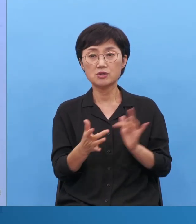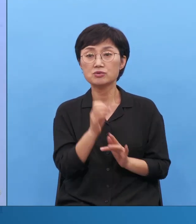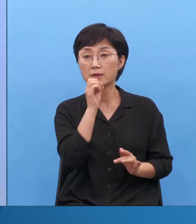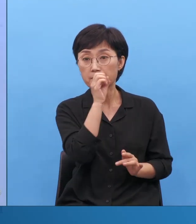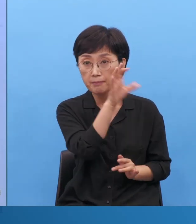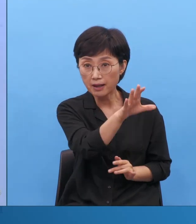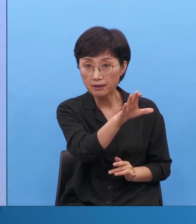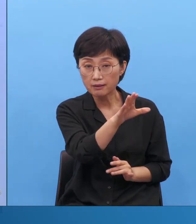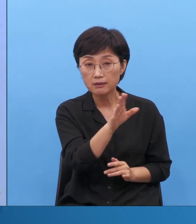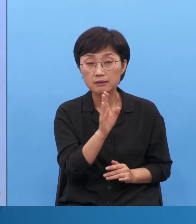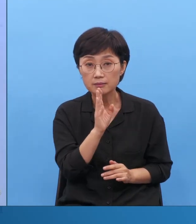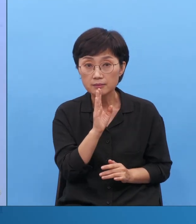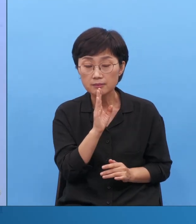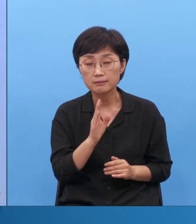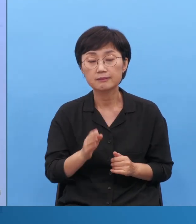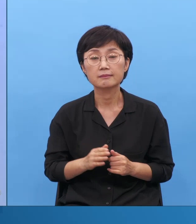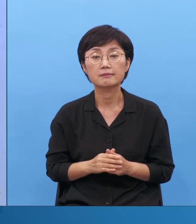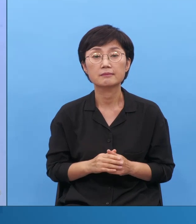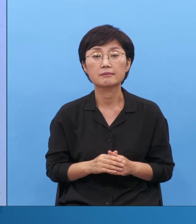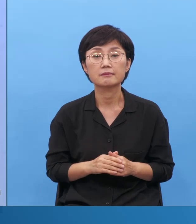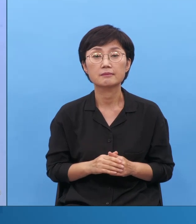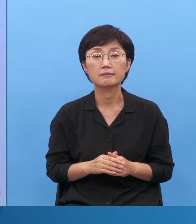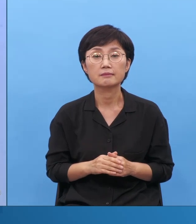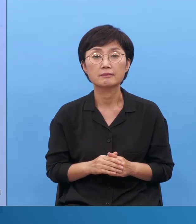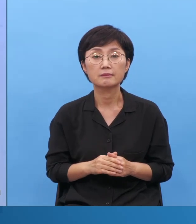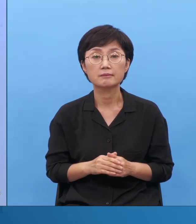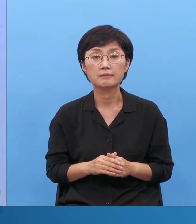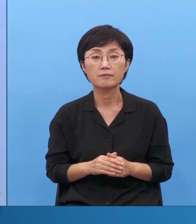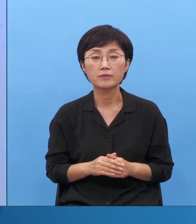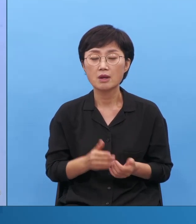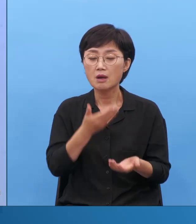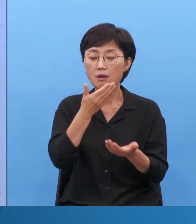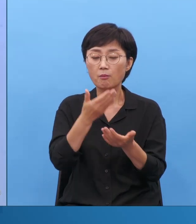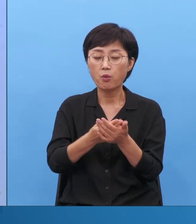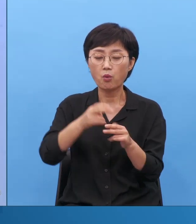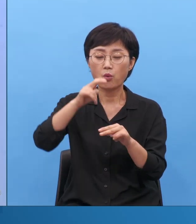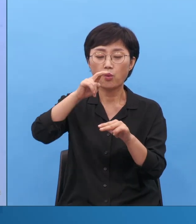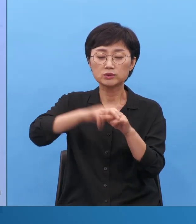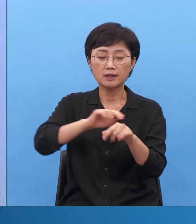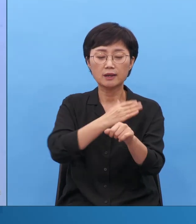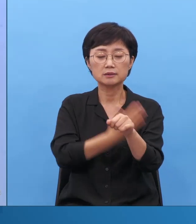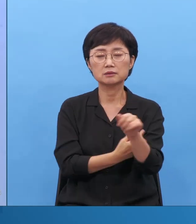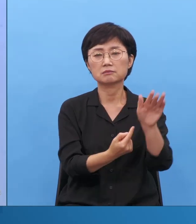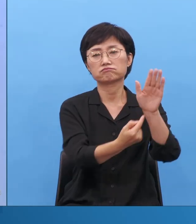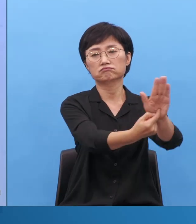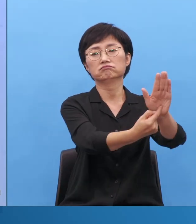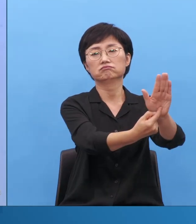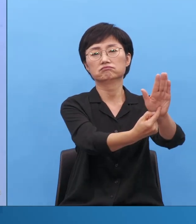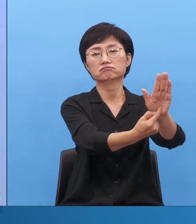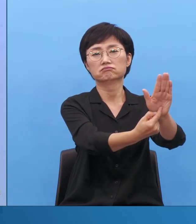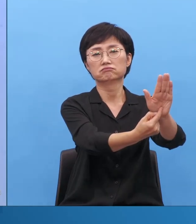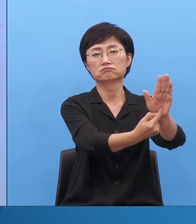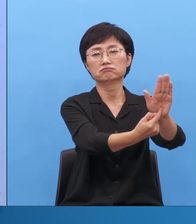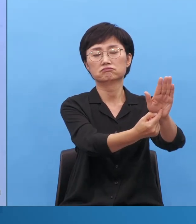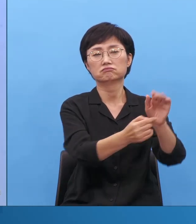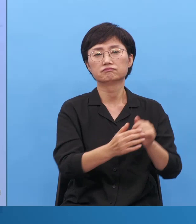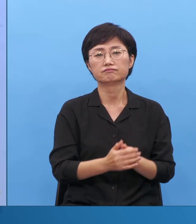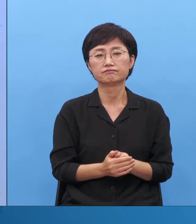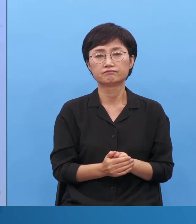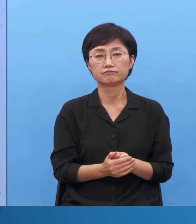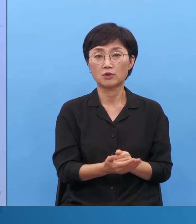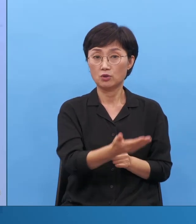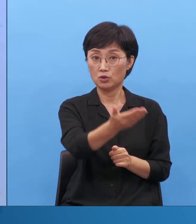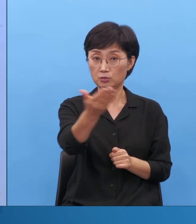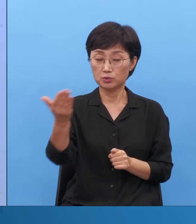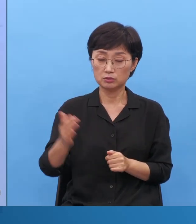at His work to do this very day." 드디어 보좌의 능력이 나타난 겁니다. And we see the work, finally, the power of the throne. 여러분 한